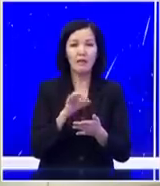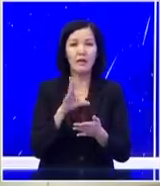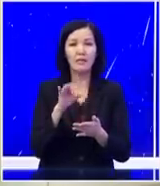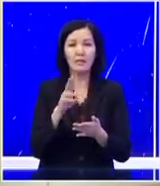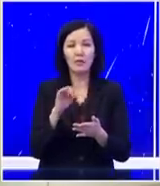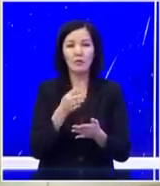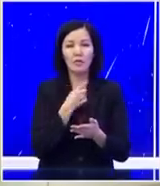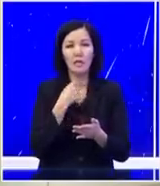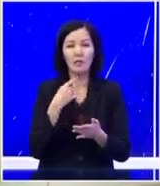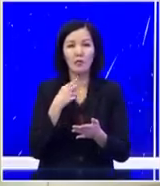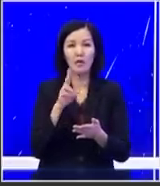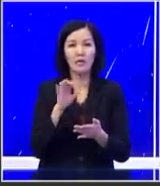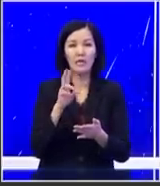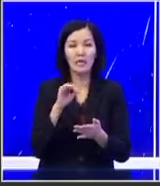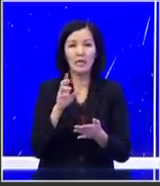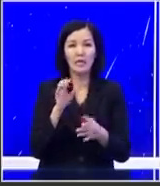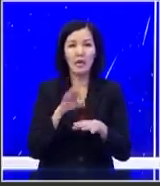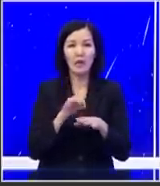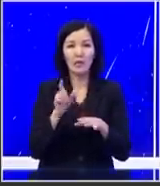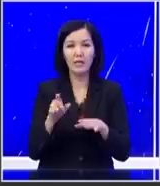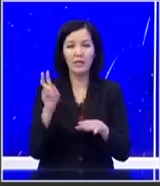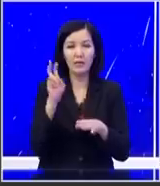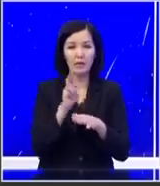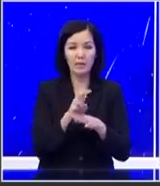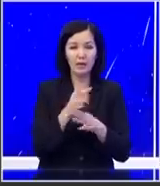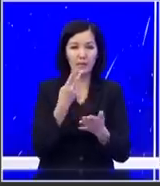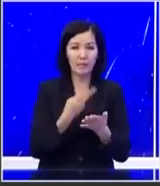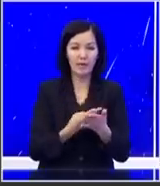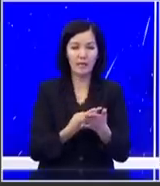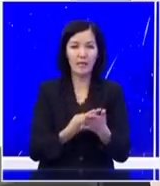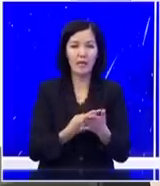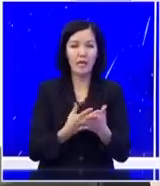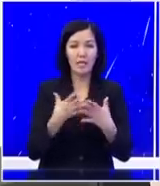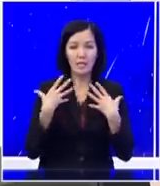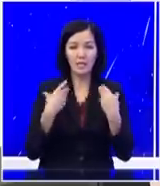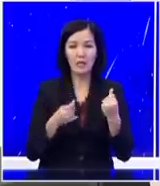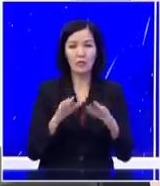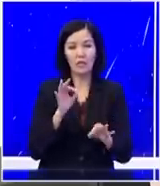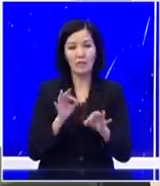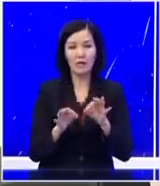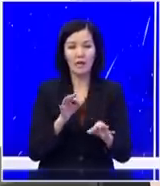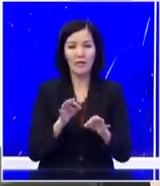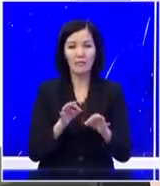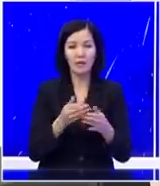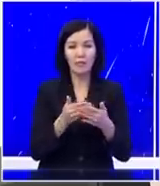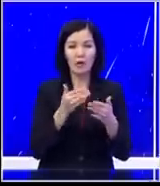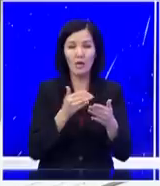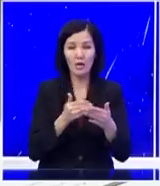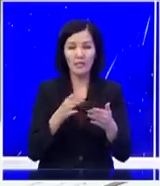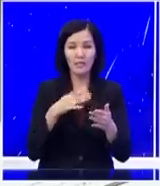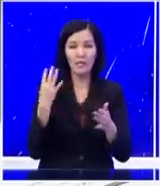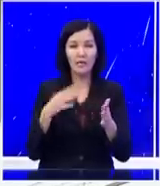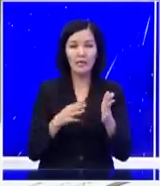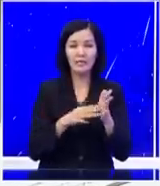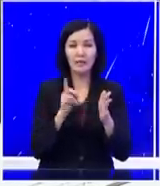сондай-ақ Талдықорған мен Кегеннен келгендері де бар. Қазір науқастардың жағдайы бірқалыпты дейді дәрігерлер. Ал осыған дейін тағы